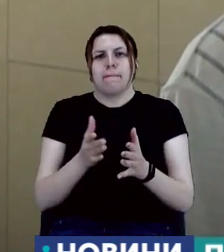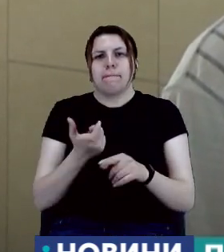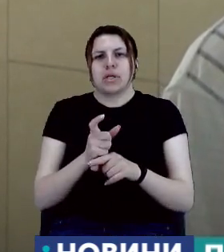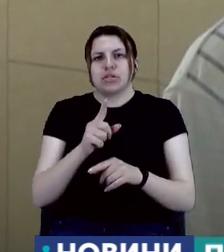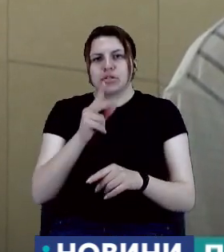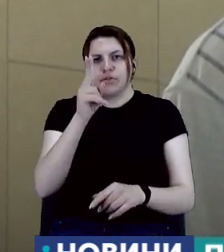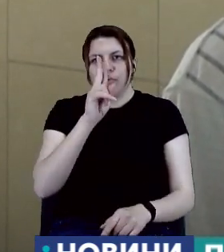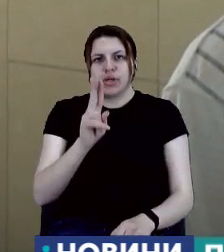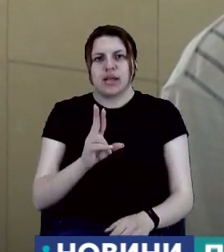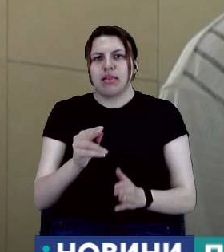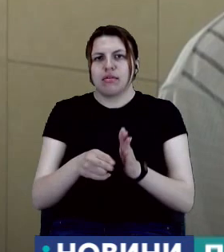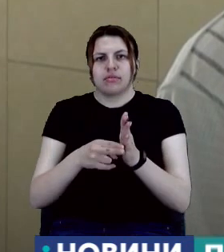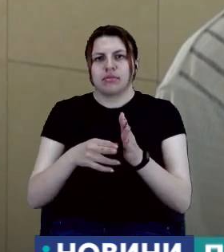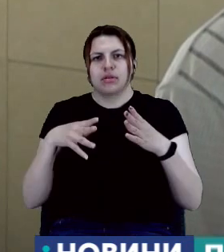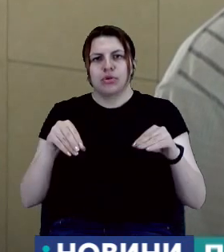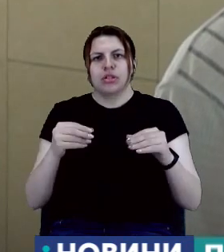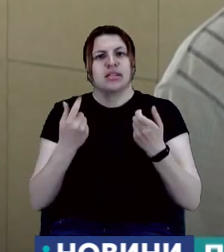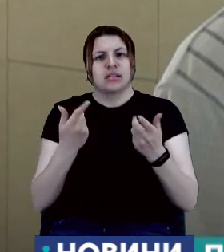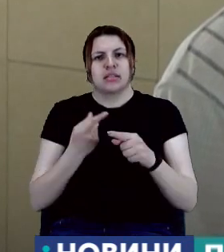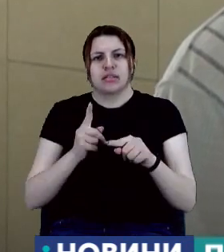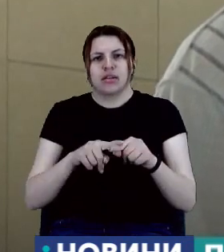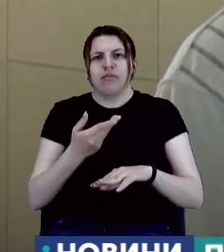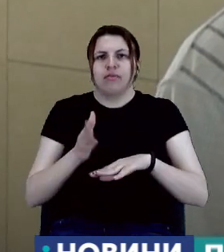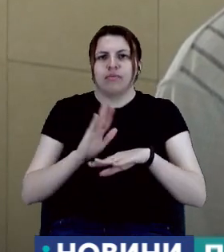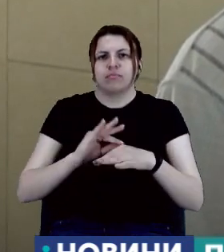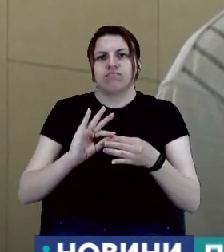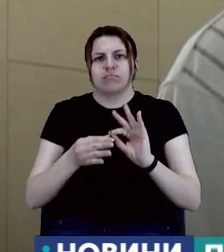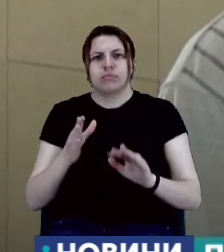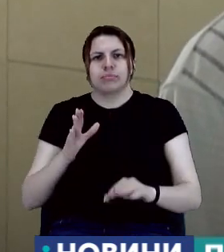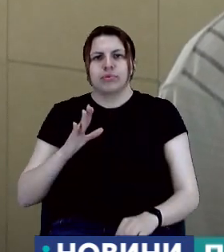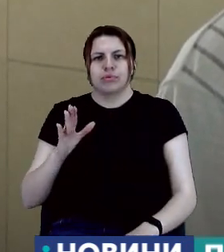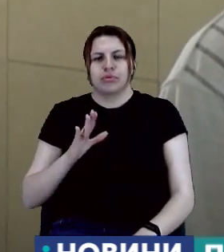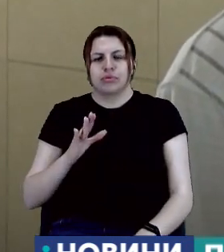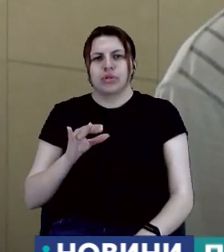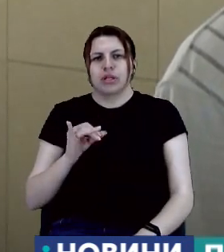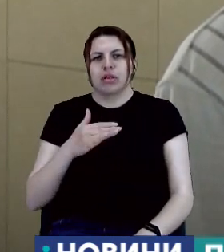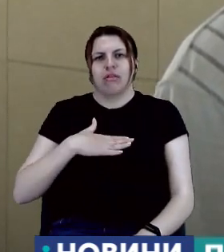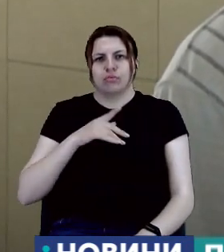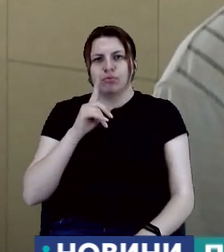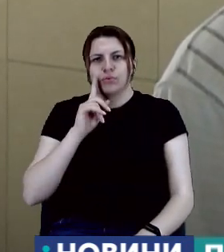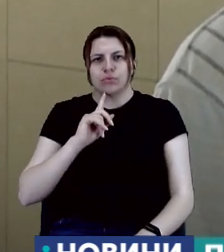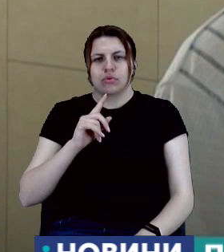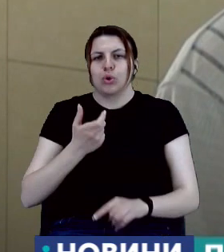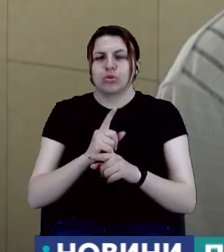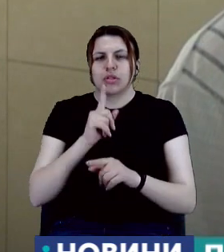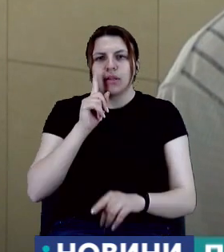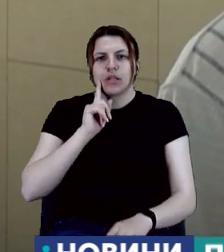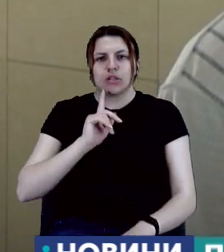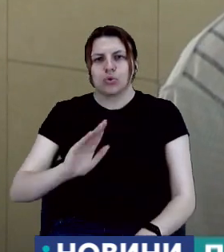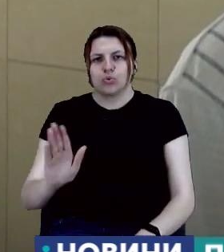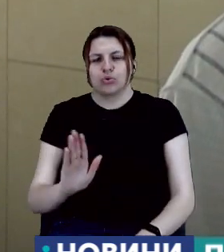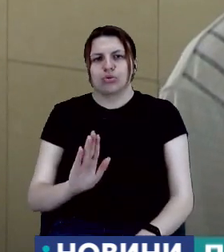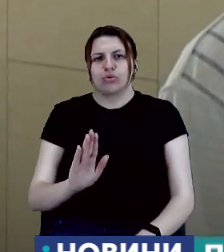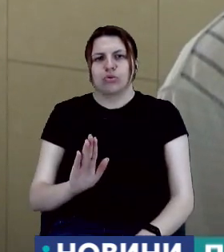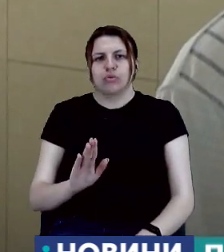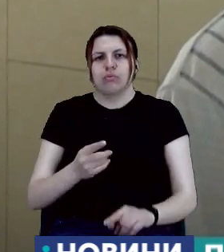ходили потяги. Наскільки це от важко, складно було і не дуже зручно? Дуже незручно, бо